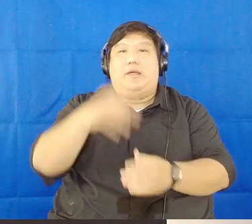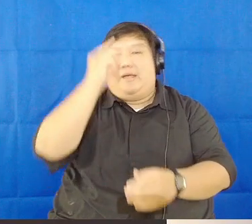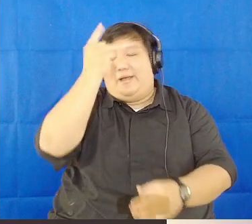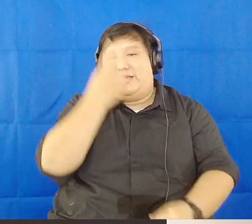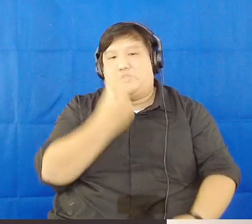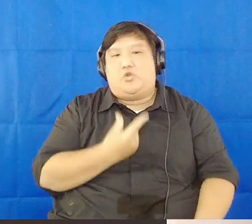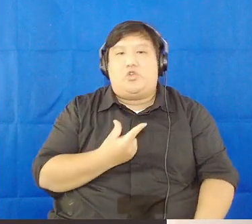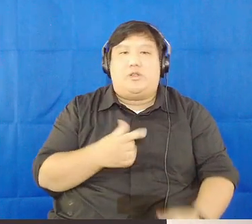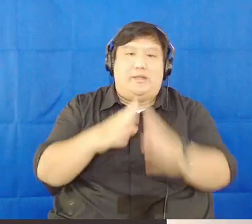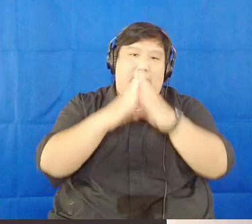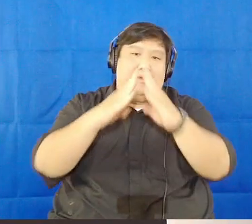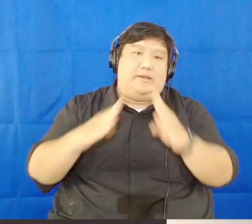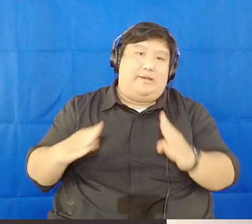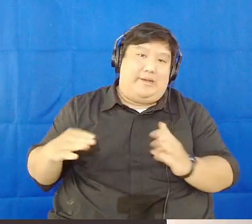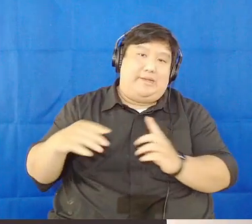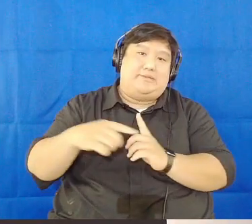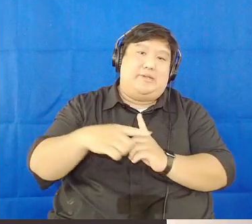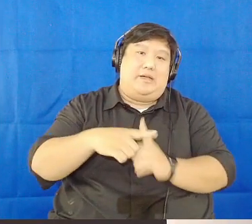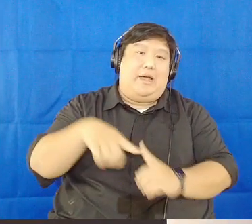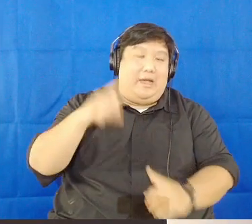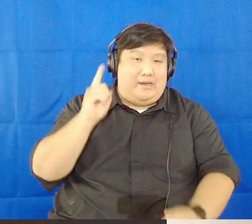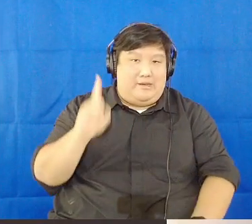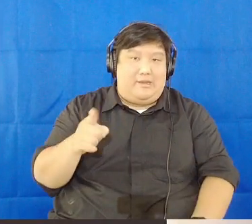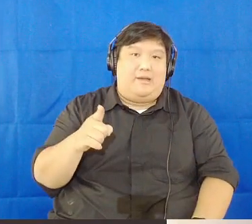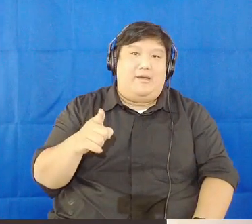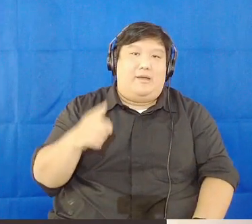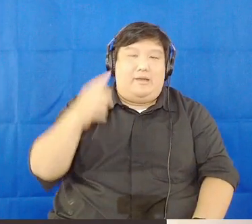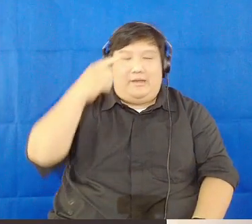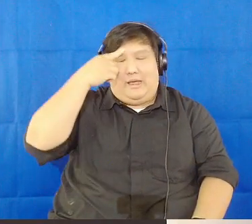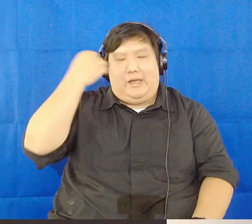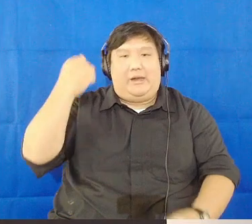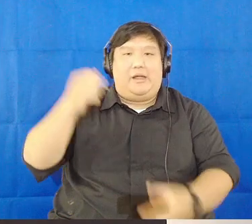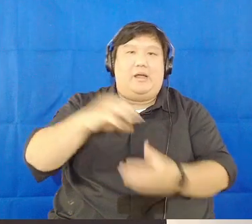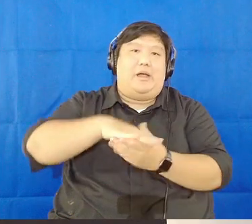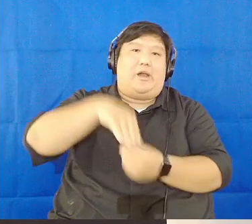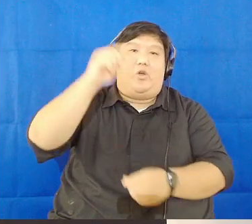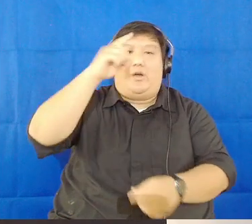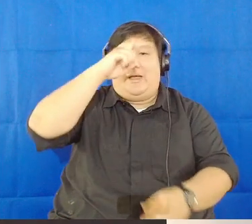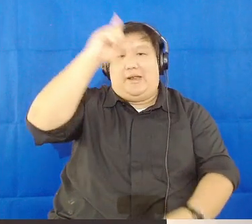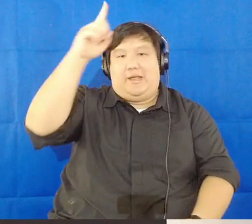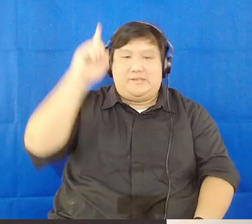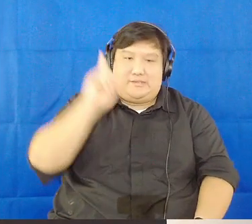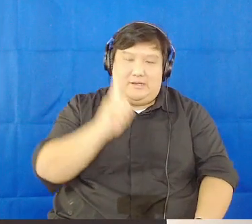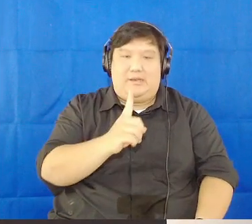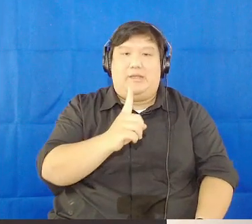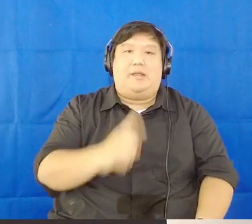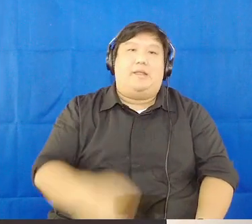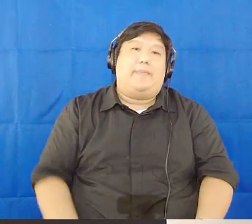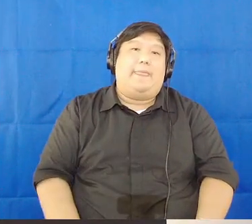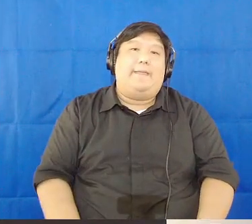karena roh Allah itu sendiri. Lalu gereja yang lahir itu mengungkapkan